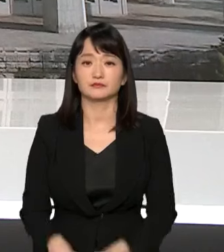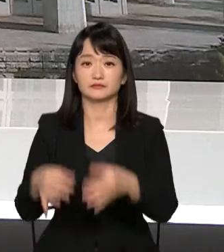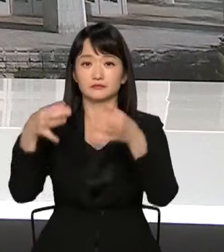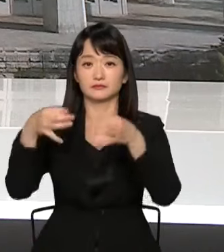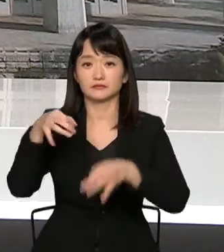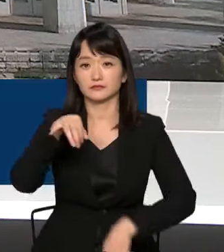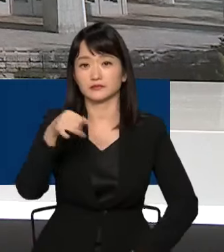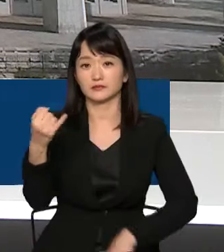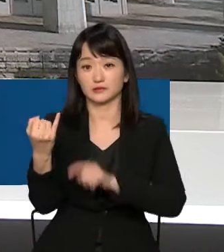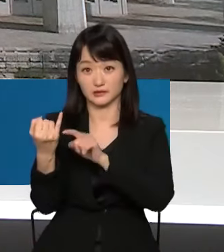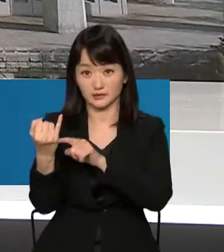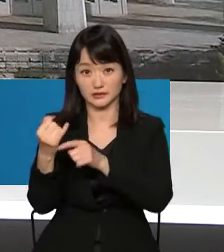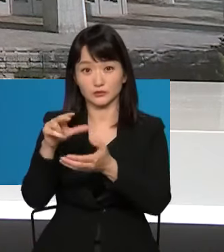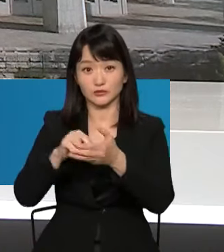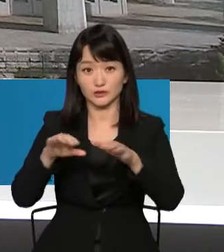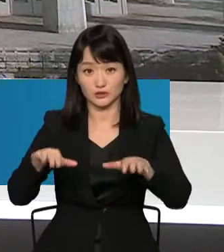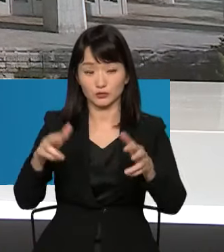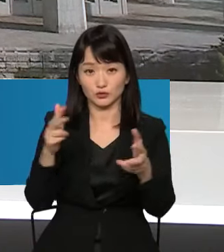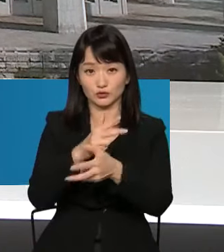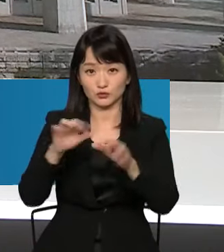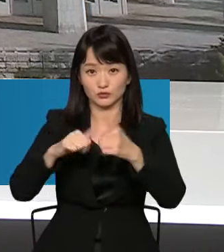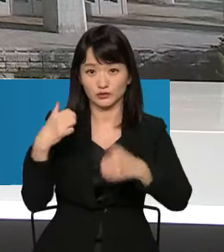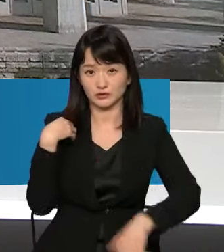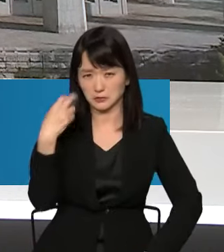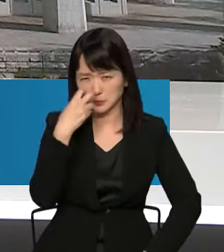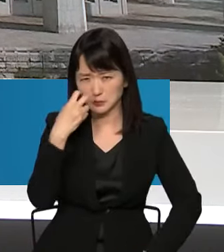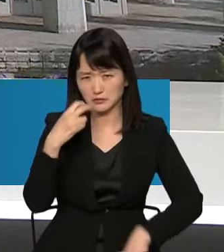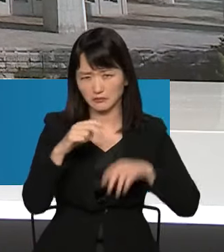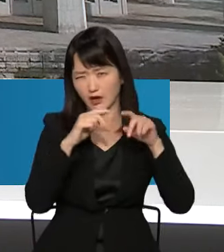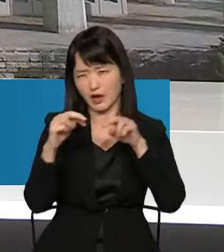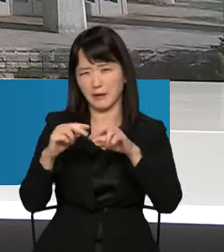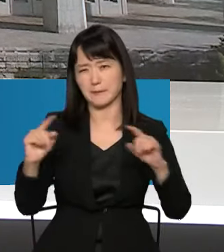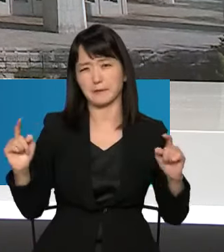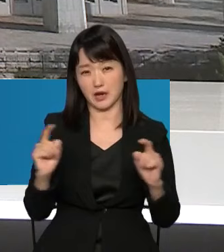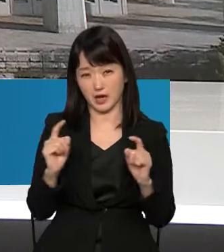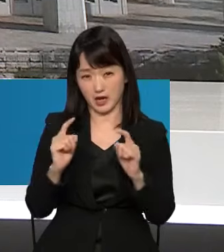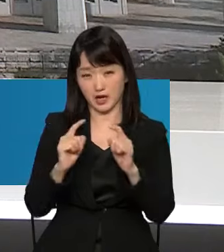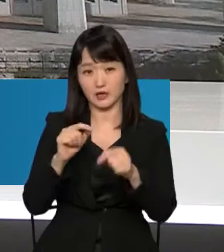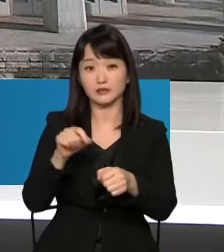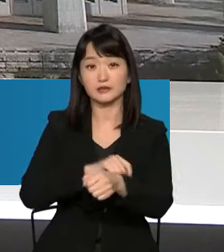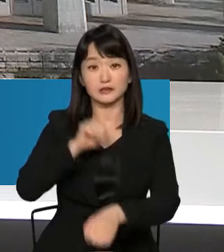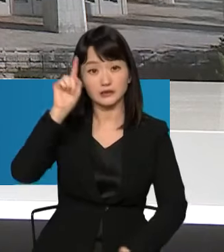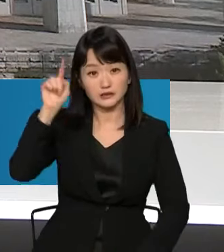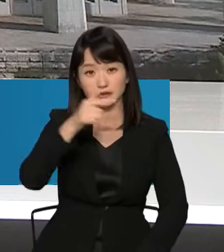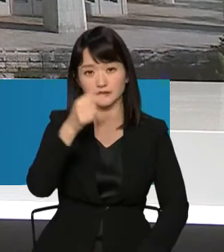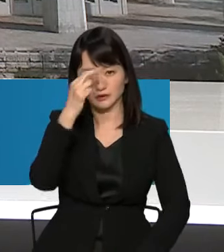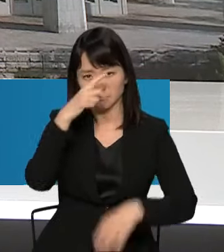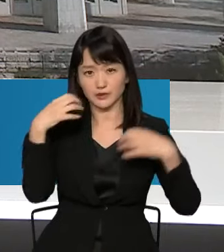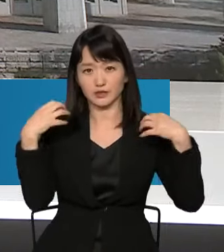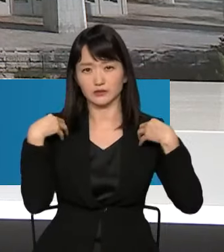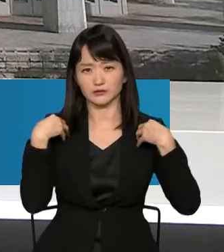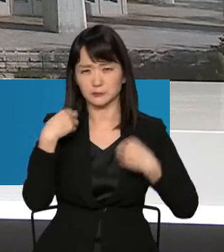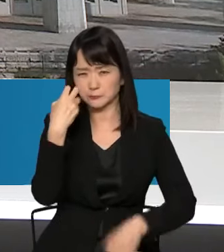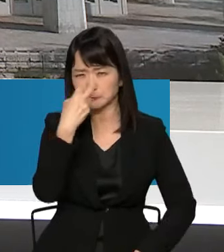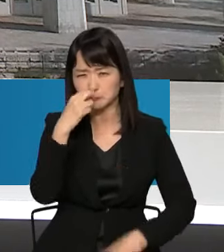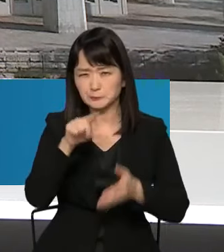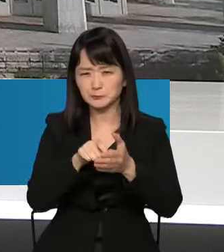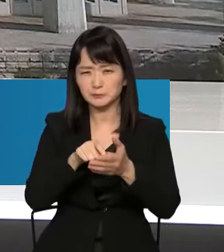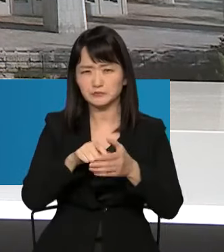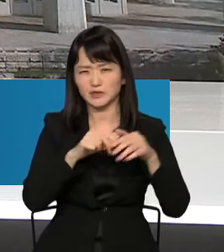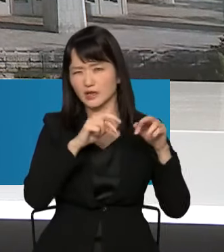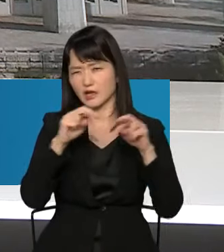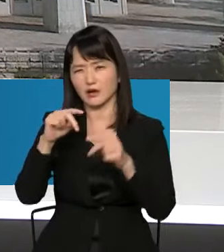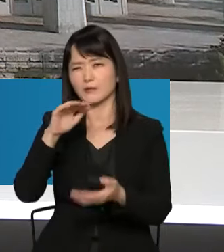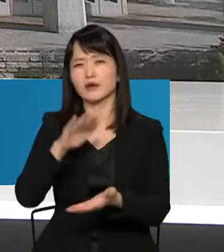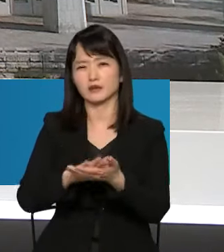김건희 여사 문제는 이번 주 국정감사에서도 쟁점이 될 걸로 보입니다. 특히 내일 대검찰청 국정감사에서 치열한